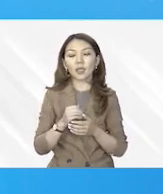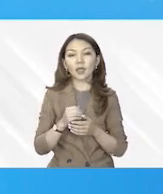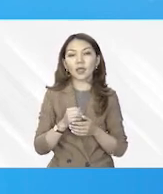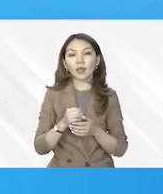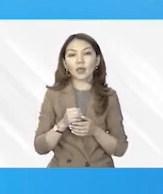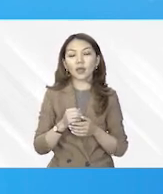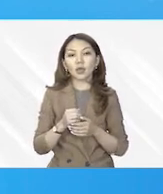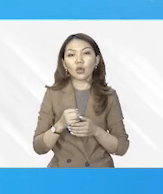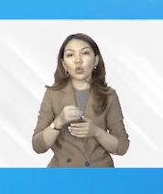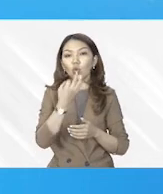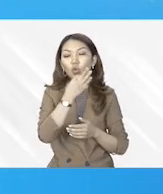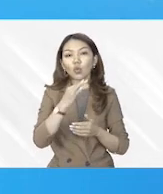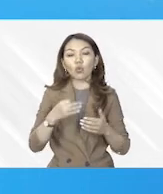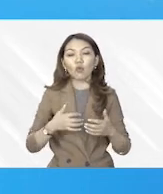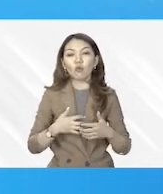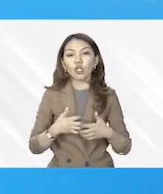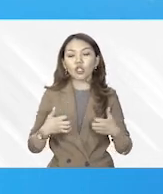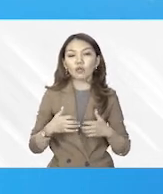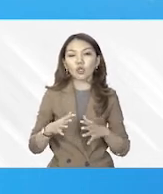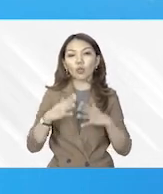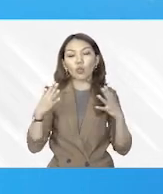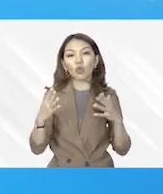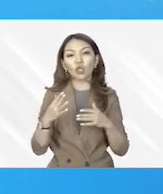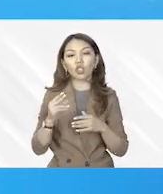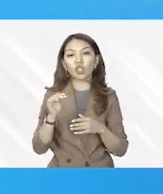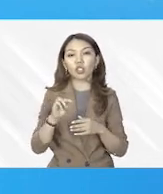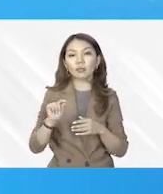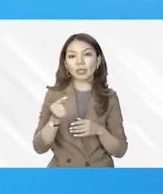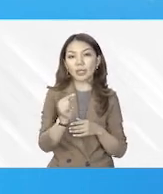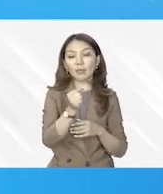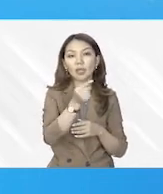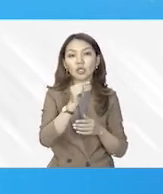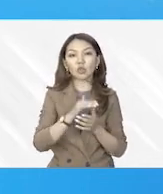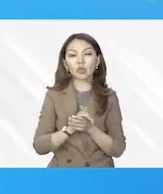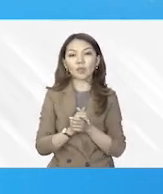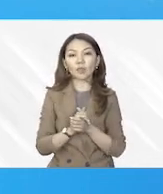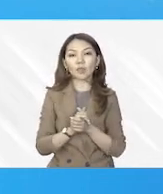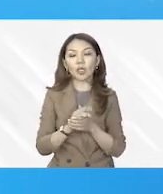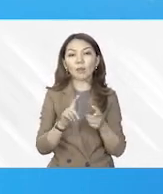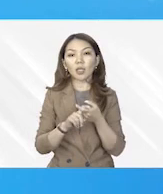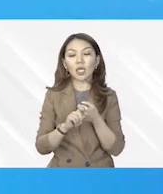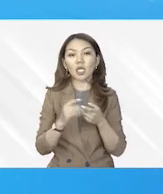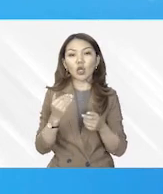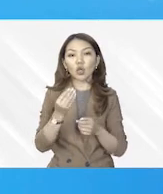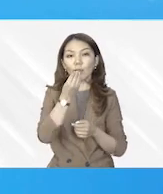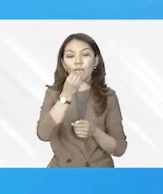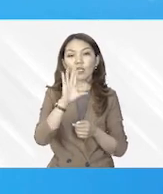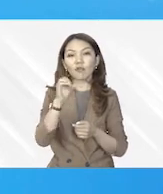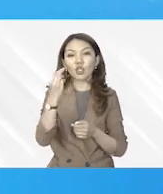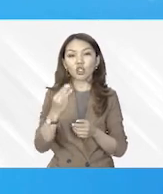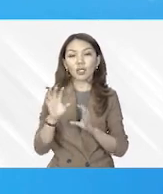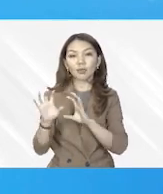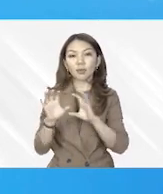всегда значительно крупнее его сперматозоидов. Благодаря ее питательным веществам